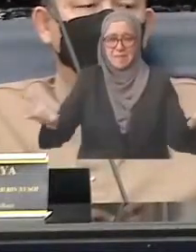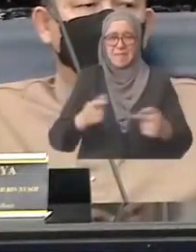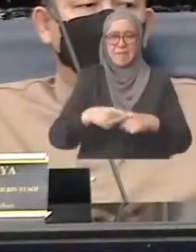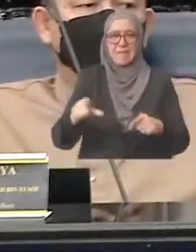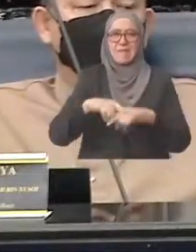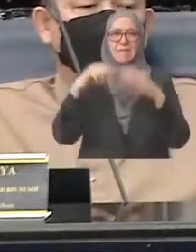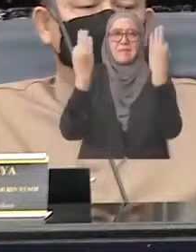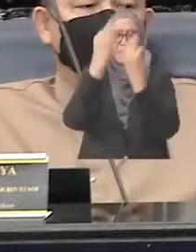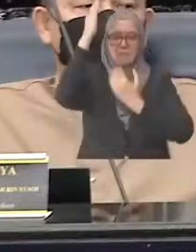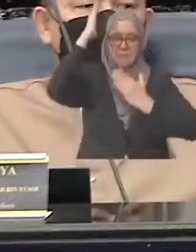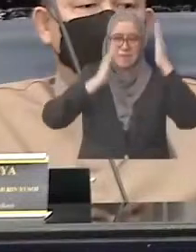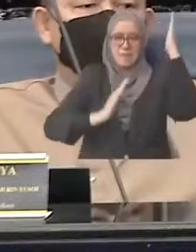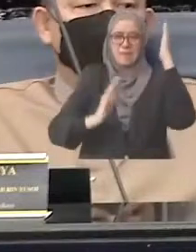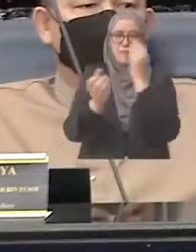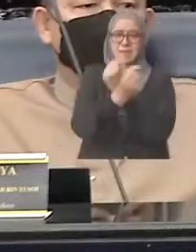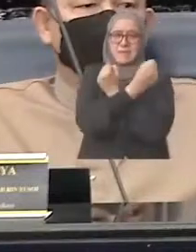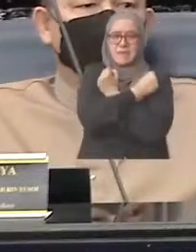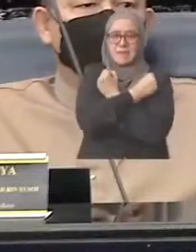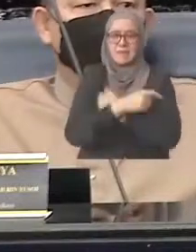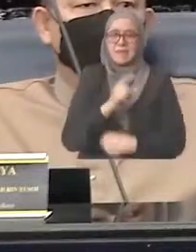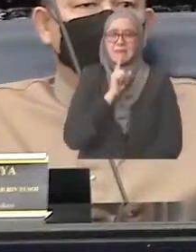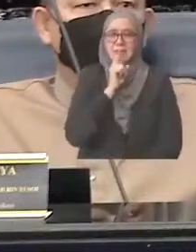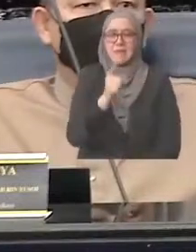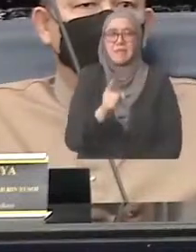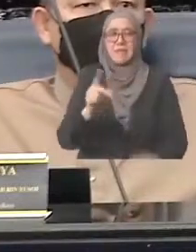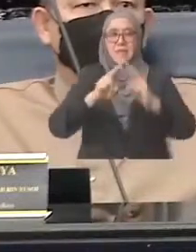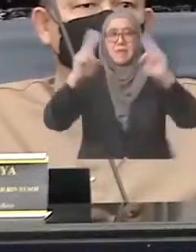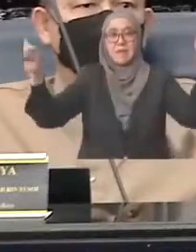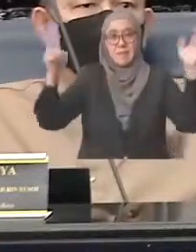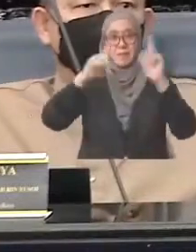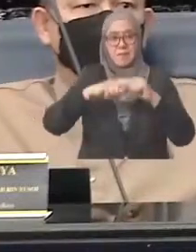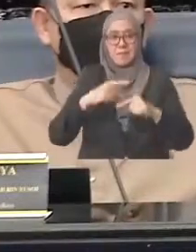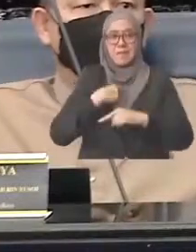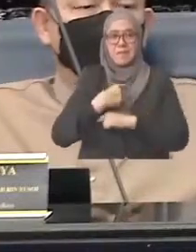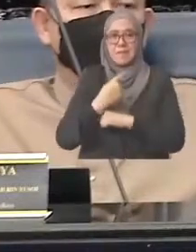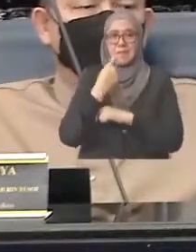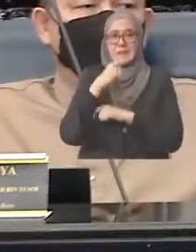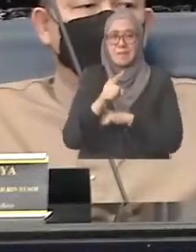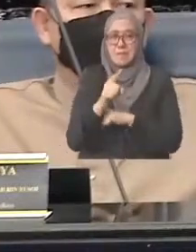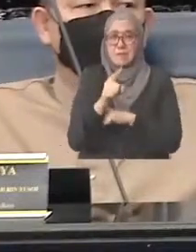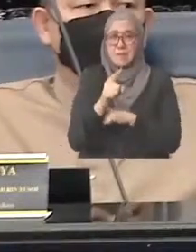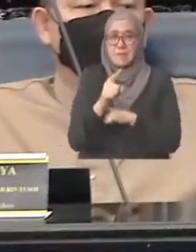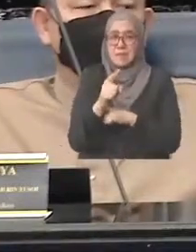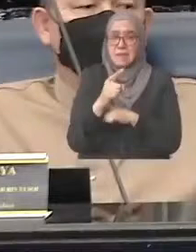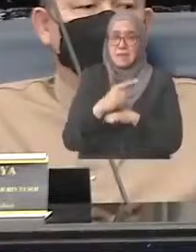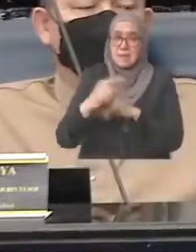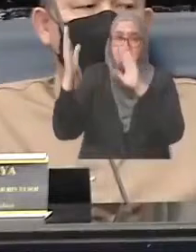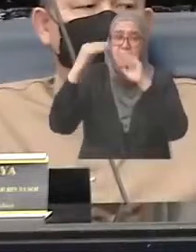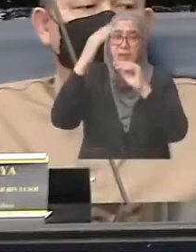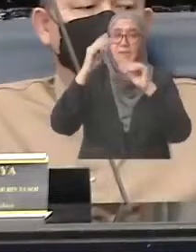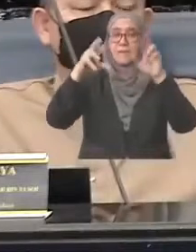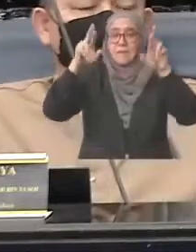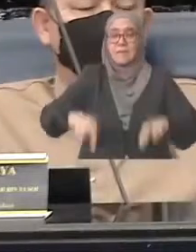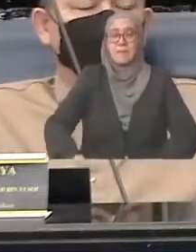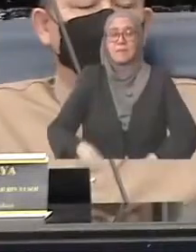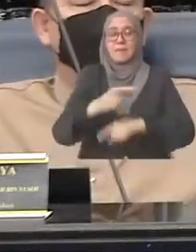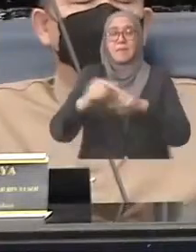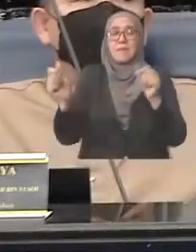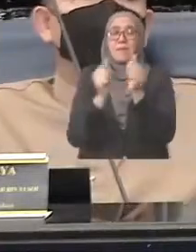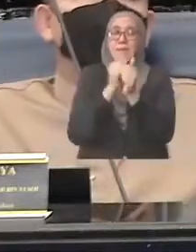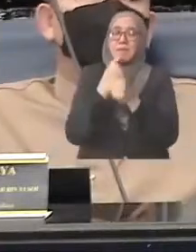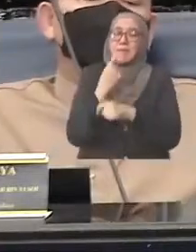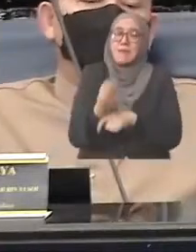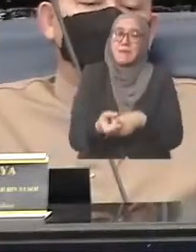harapan rakyat menjelang pembentangan bajak 2022 yang sarat bisa Sari dengan usaha kita semua